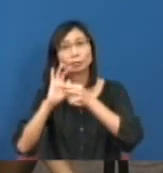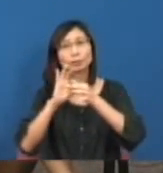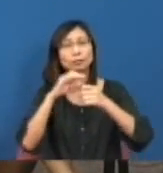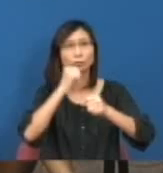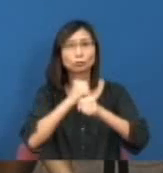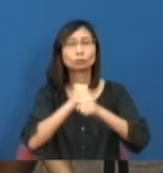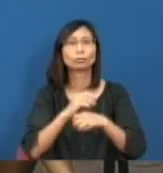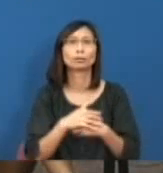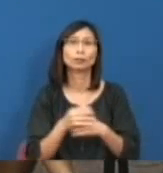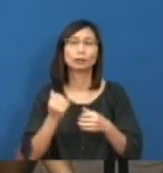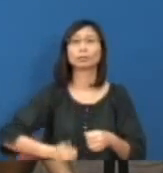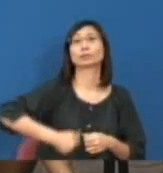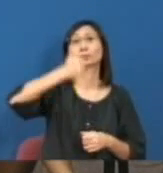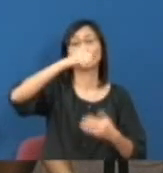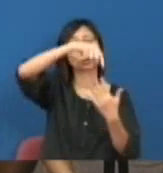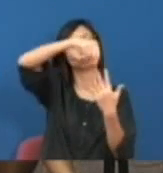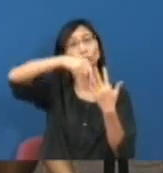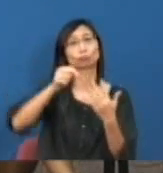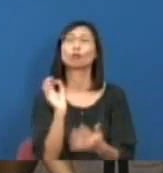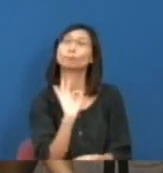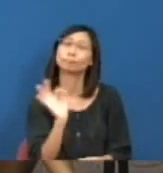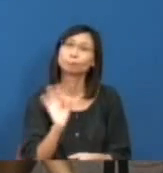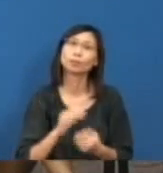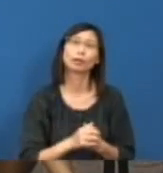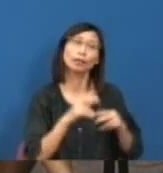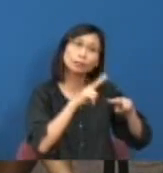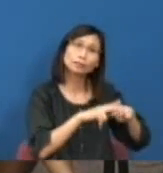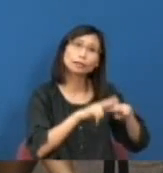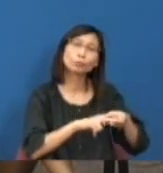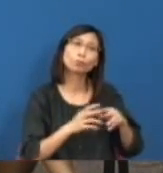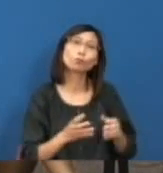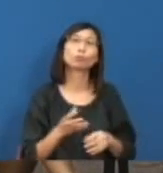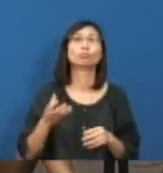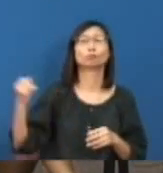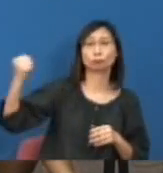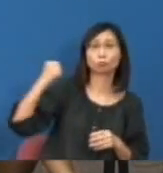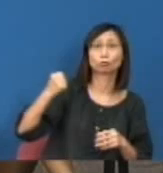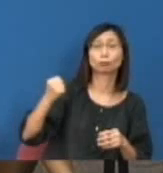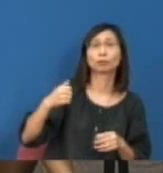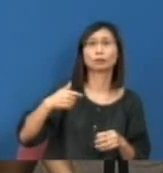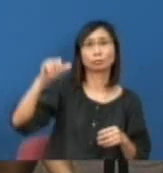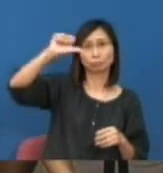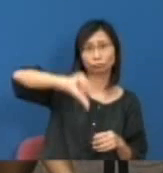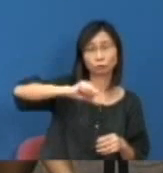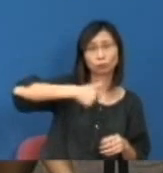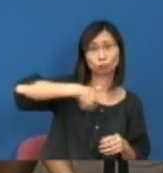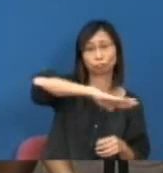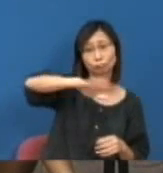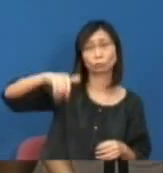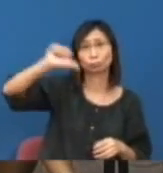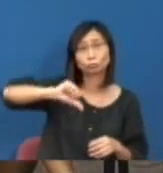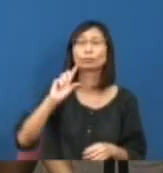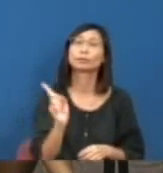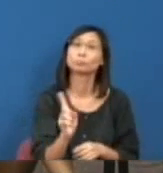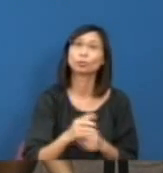格贏個選舉，萬一共產黨傾全力出嚟，我哋輸咗點樣辦啊？唔夠20席去頂住嗰個難